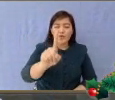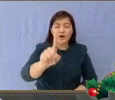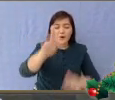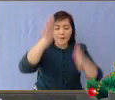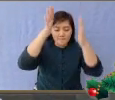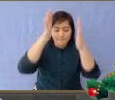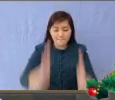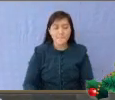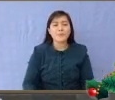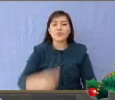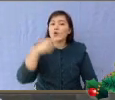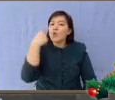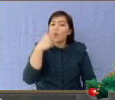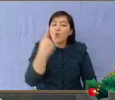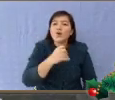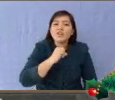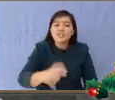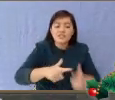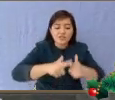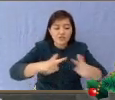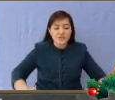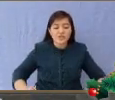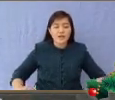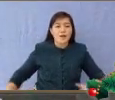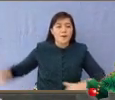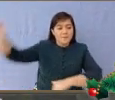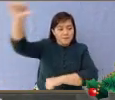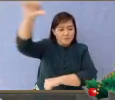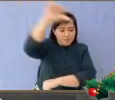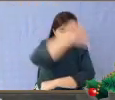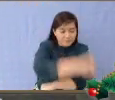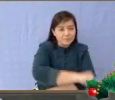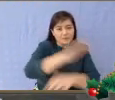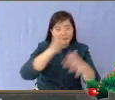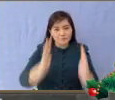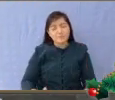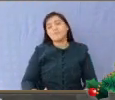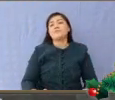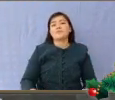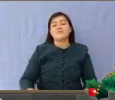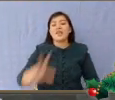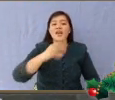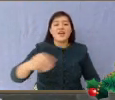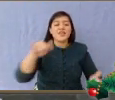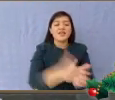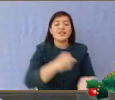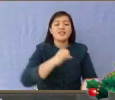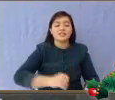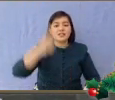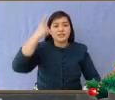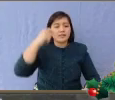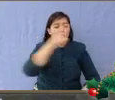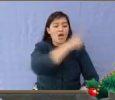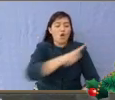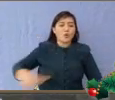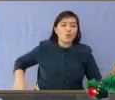great conqueror na dapat po nating panampalatayanan, and that is the person of the Lord Jesus Christ.